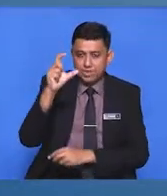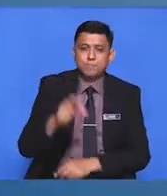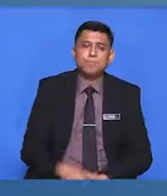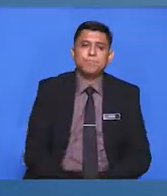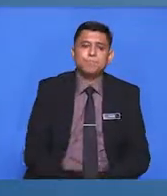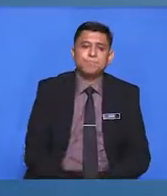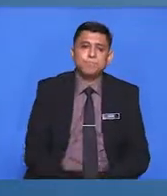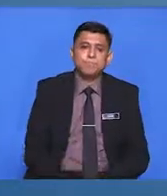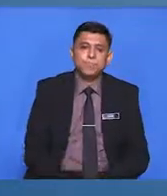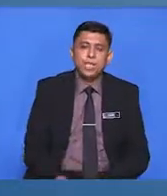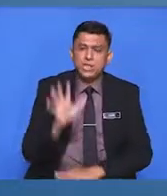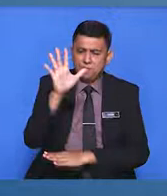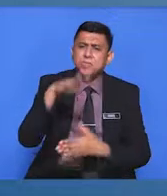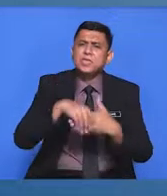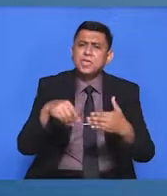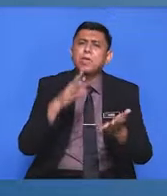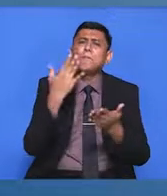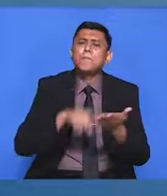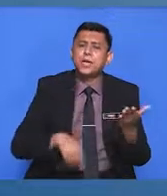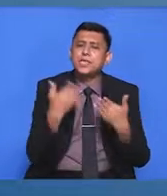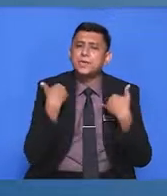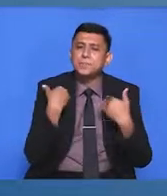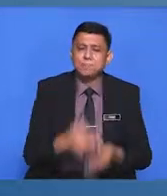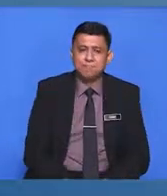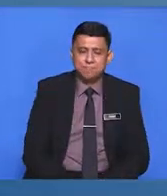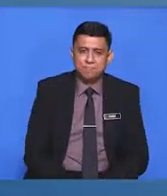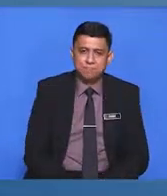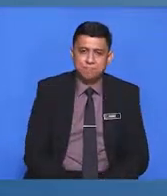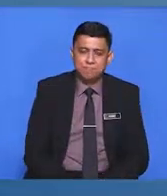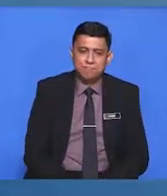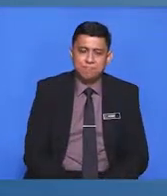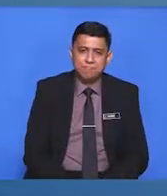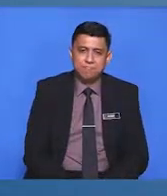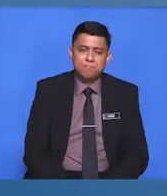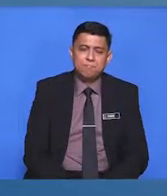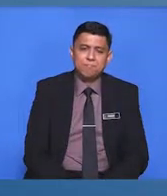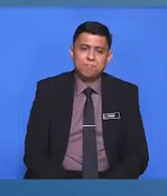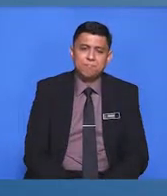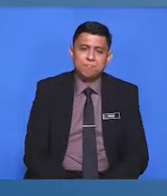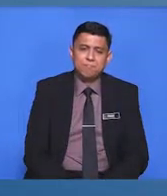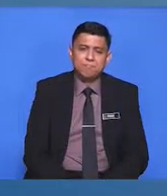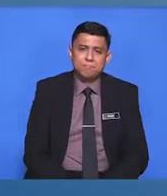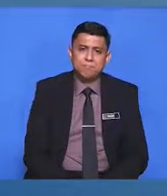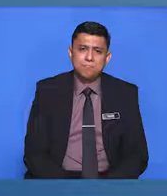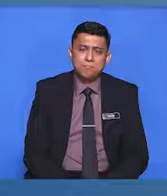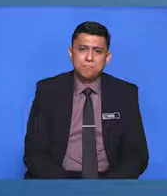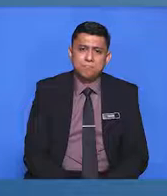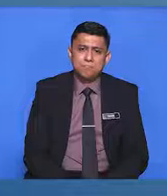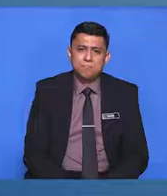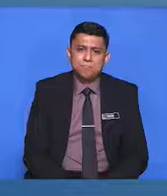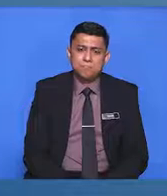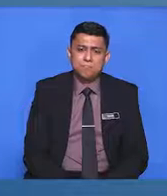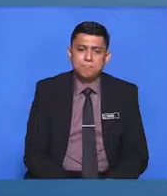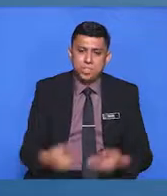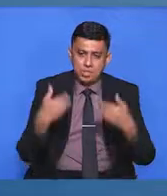bulan. Sekarang RM5 pula. Antara ciri-ciri yang ada